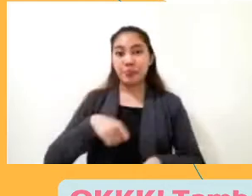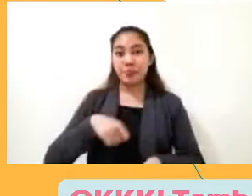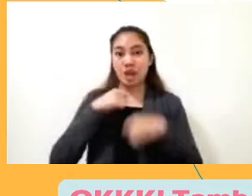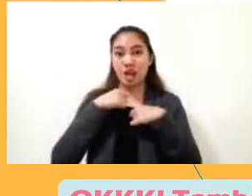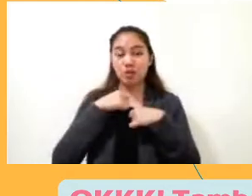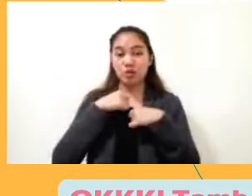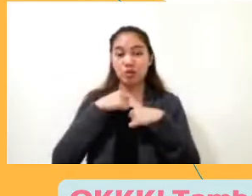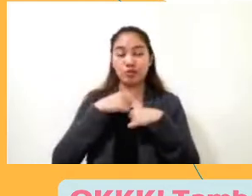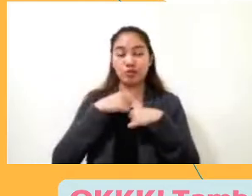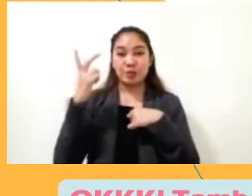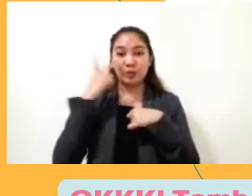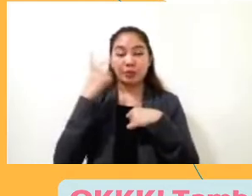actually, normal too fast.